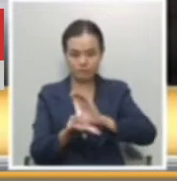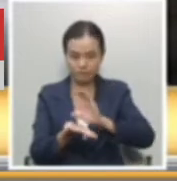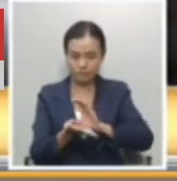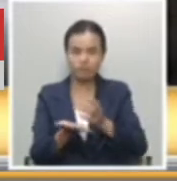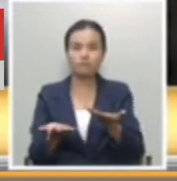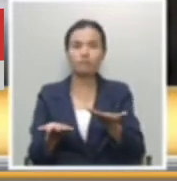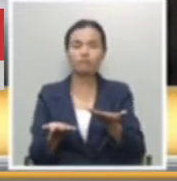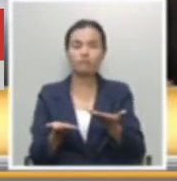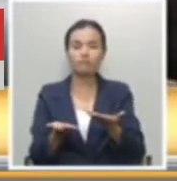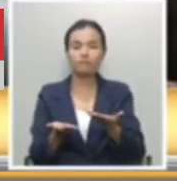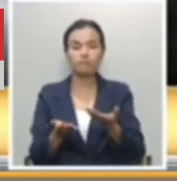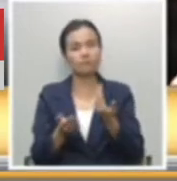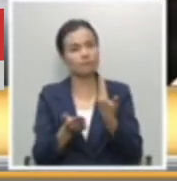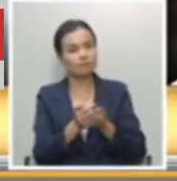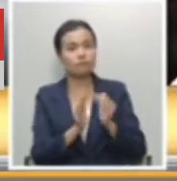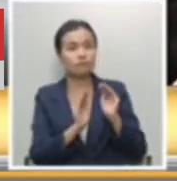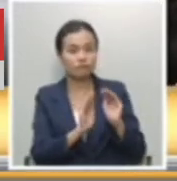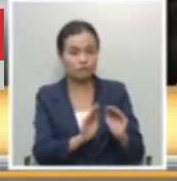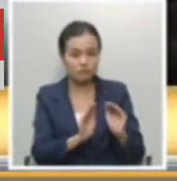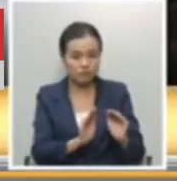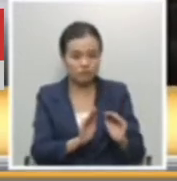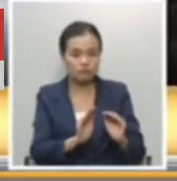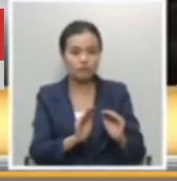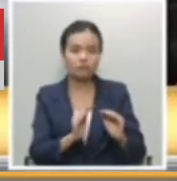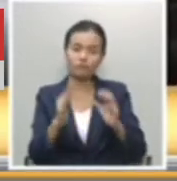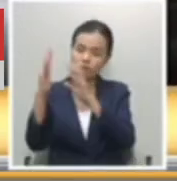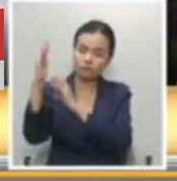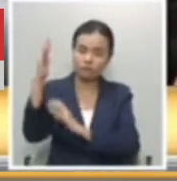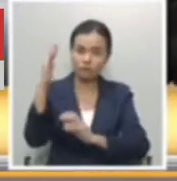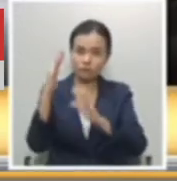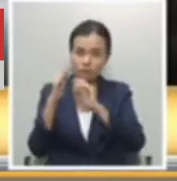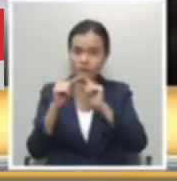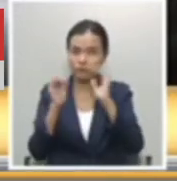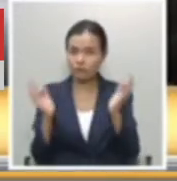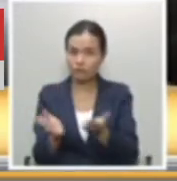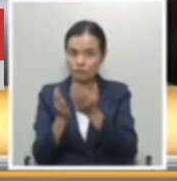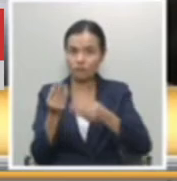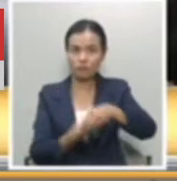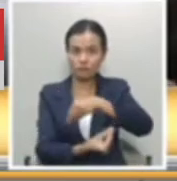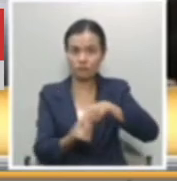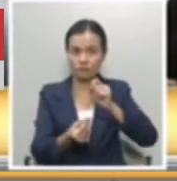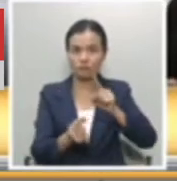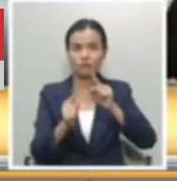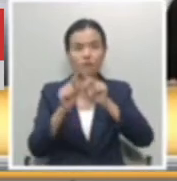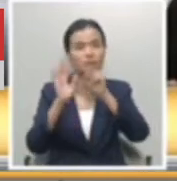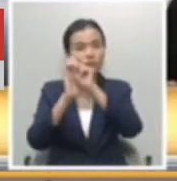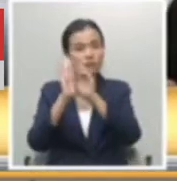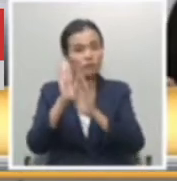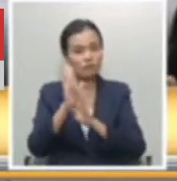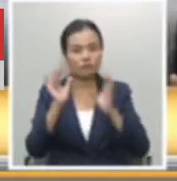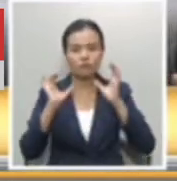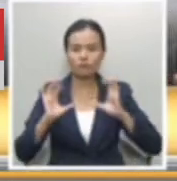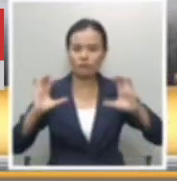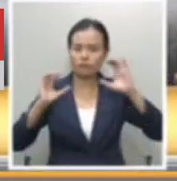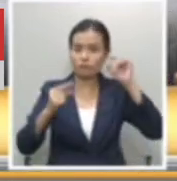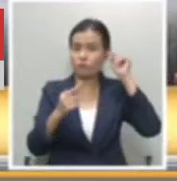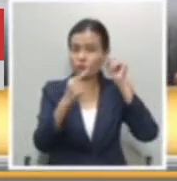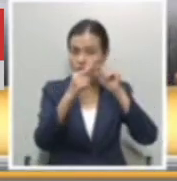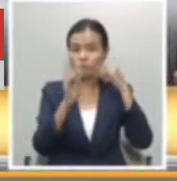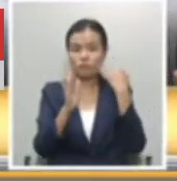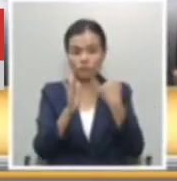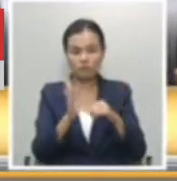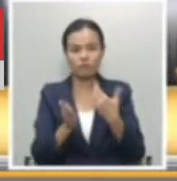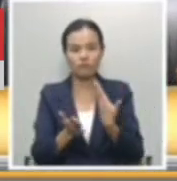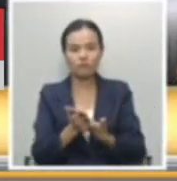ใช้เงินสะสมของท้องถิ่นมากระตุ้นเศรษฐกิจที่เป็นนโยบายของรัฐบาลเนี่ยมันผิดวัตถุประสงค์การใช้เ